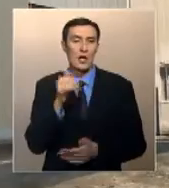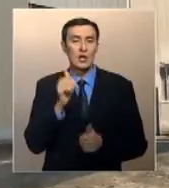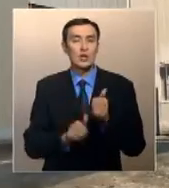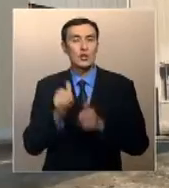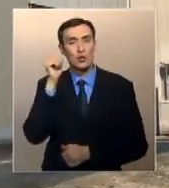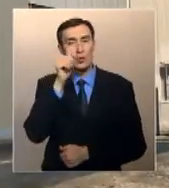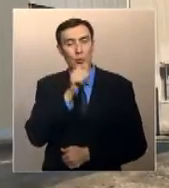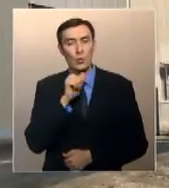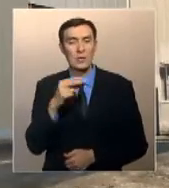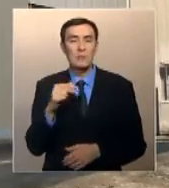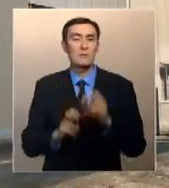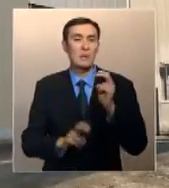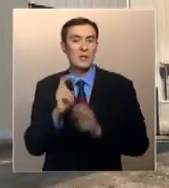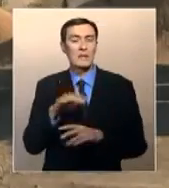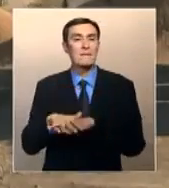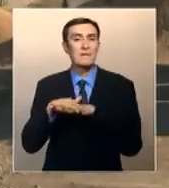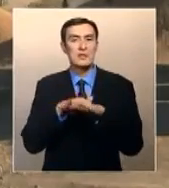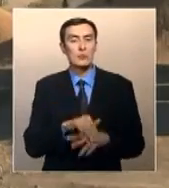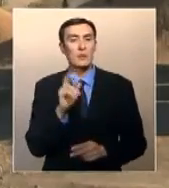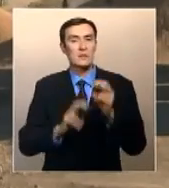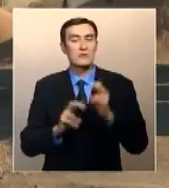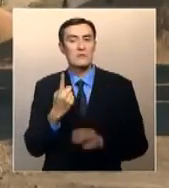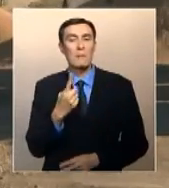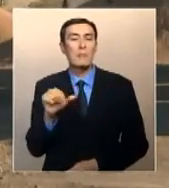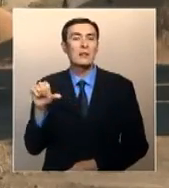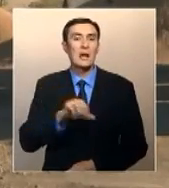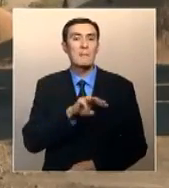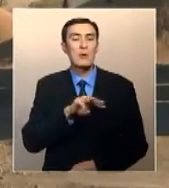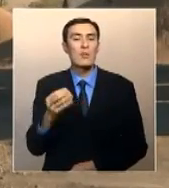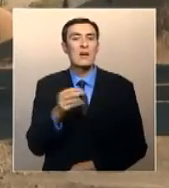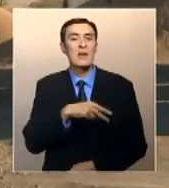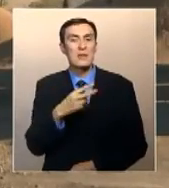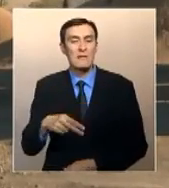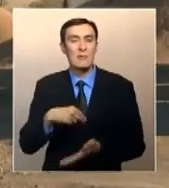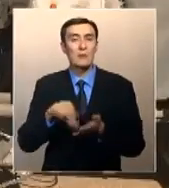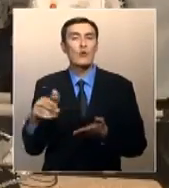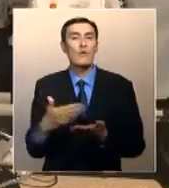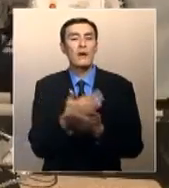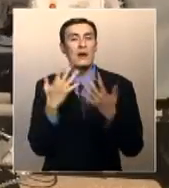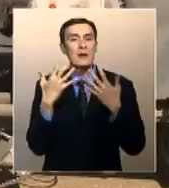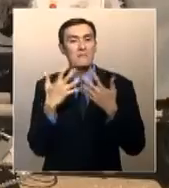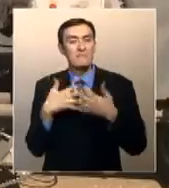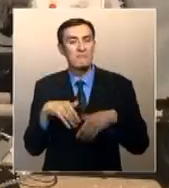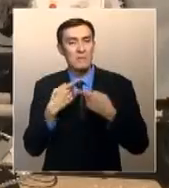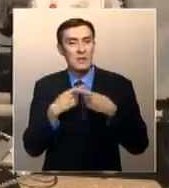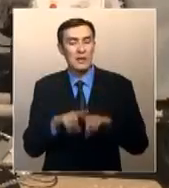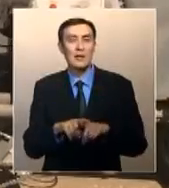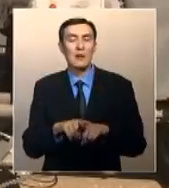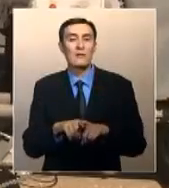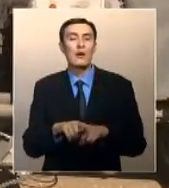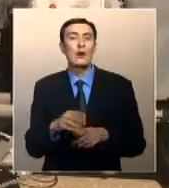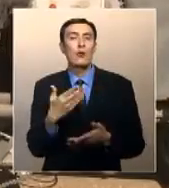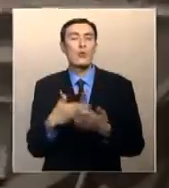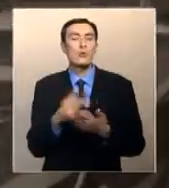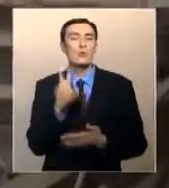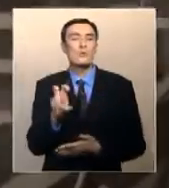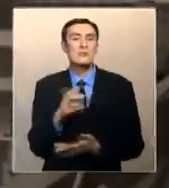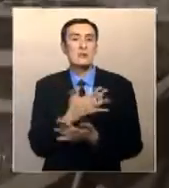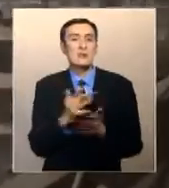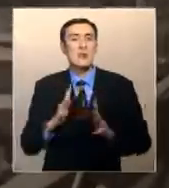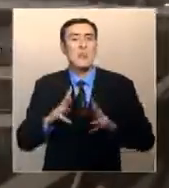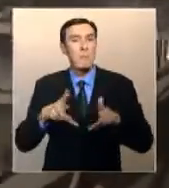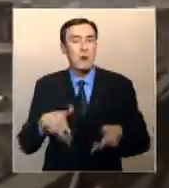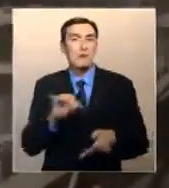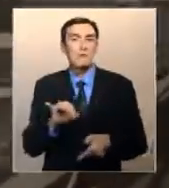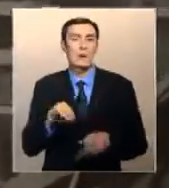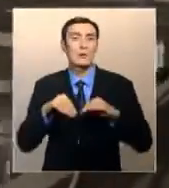Ежегодно предприятие инвестирует в производство 1,5 миллиона евро. Приобрели новую технику. В парке более 200 единиц комбайнов